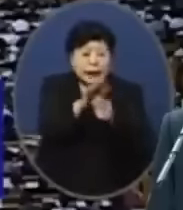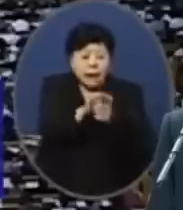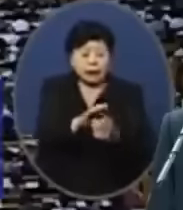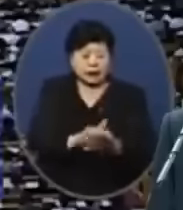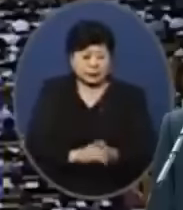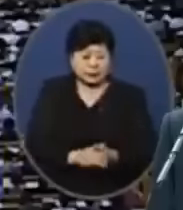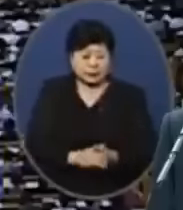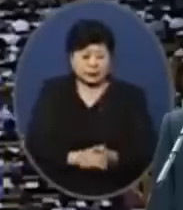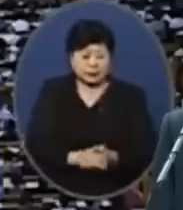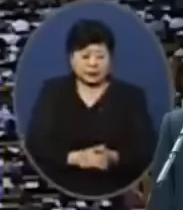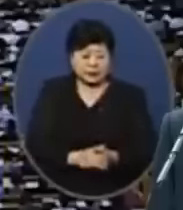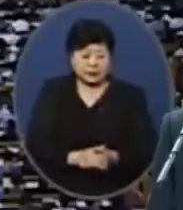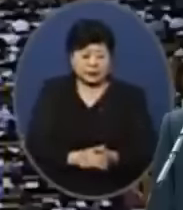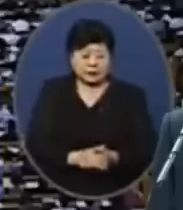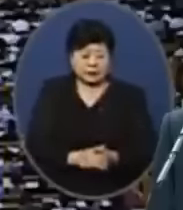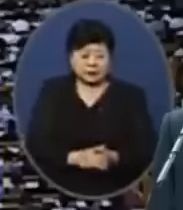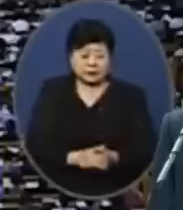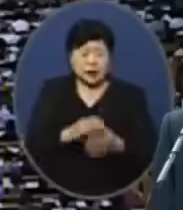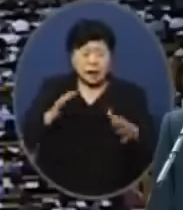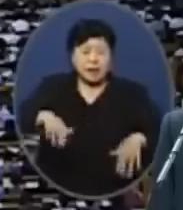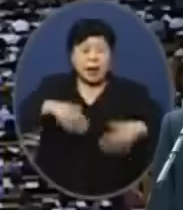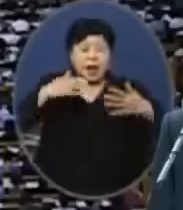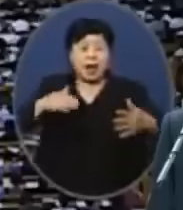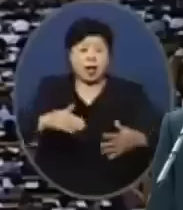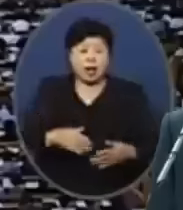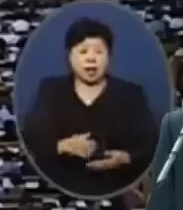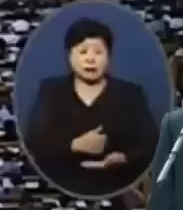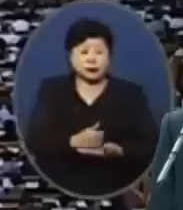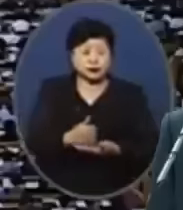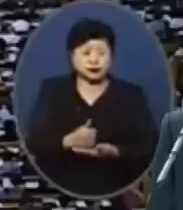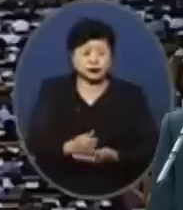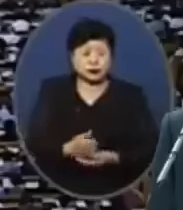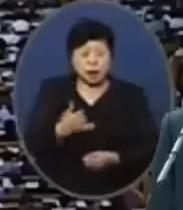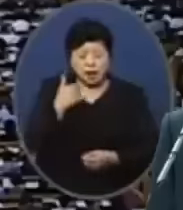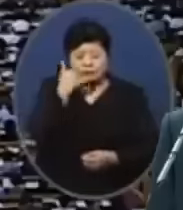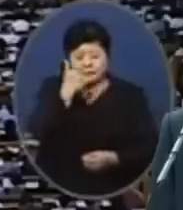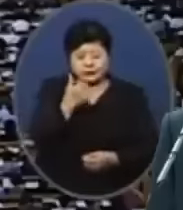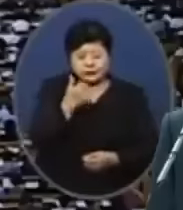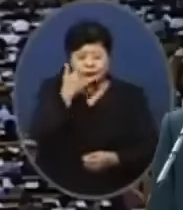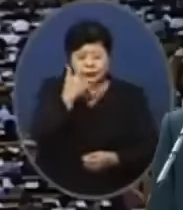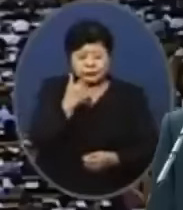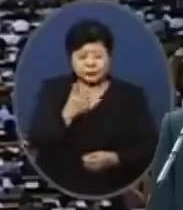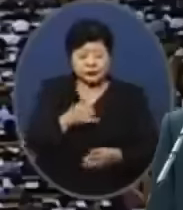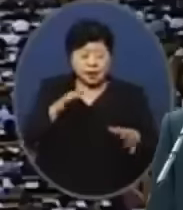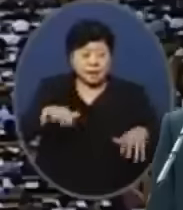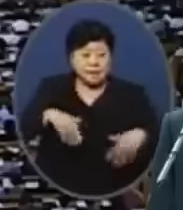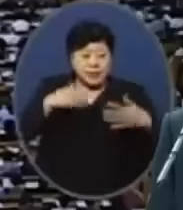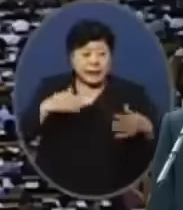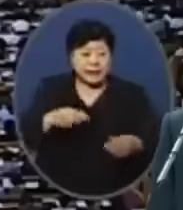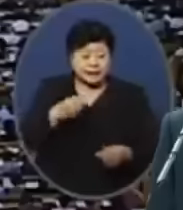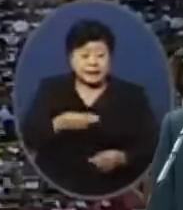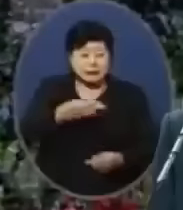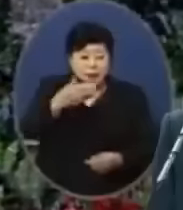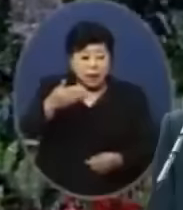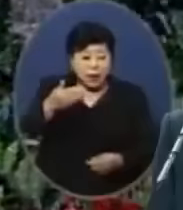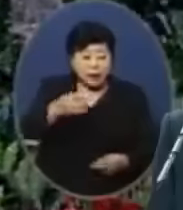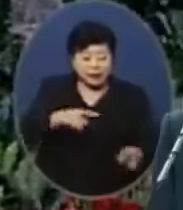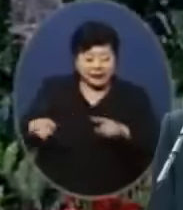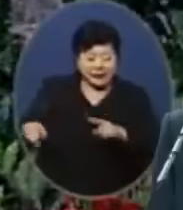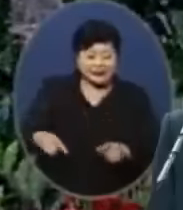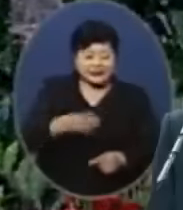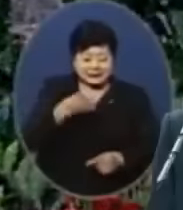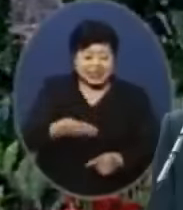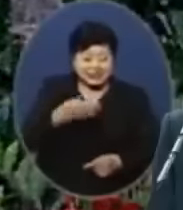아니하시나이까. 아무리 바람이 불어도 주님이 꼼짝하지 않은 것은 바람을 일으키는 3차원의 세계를